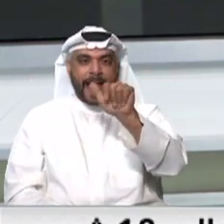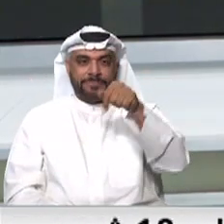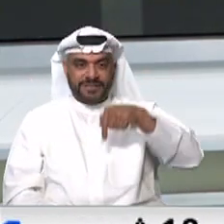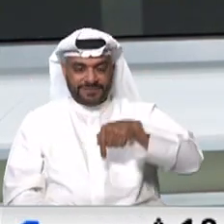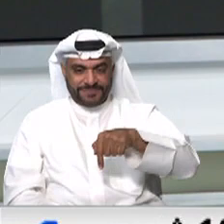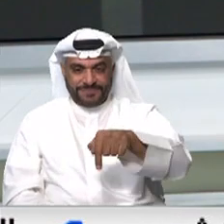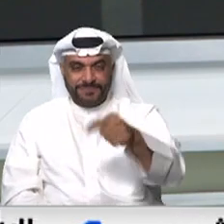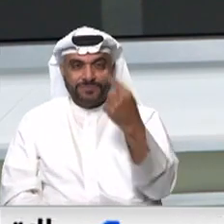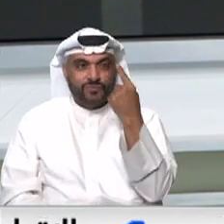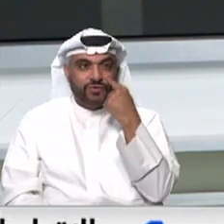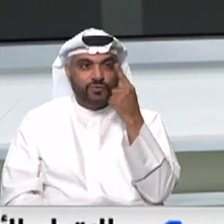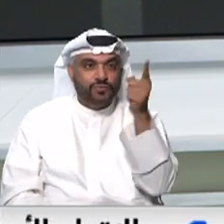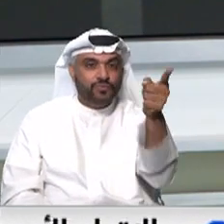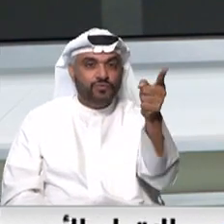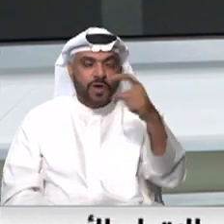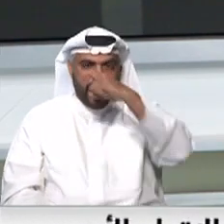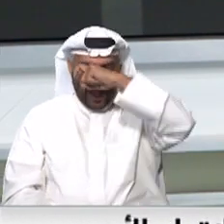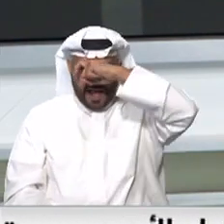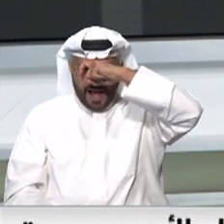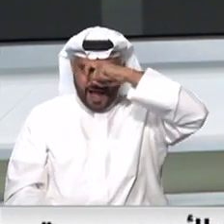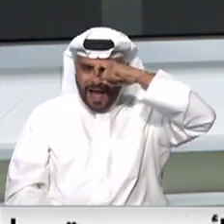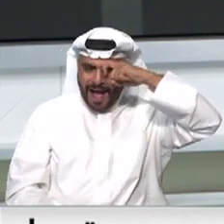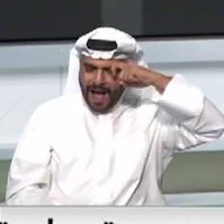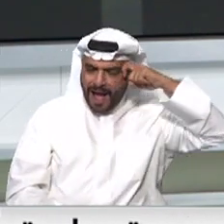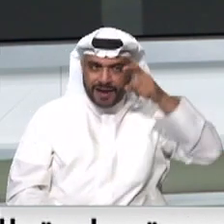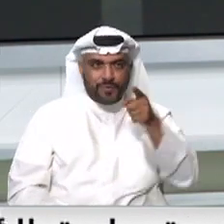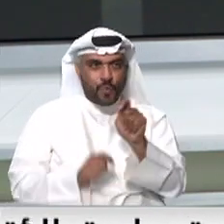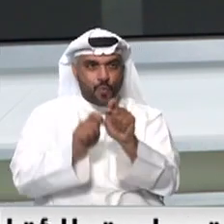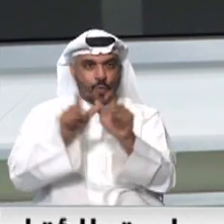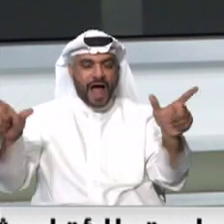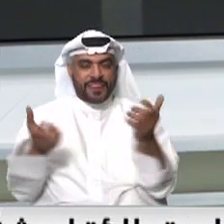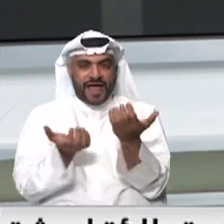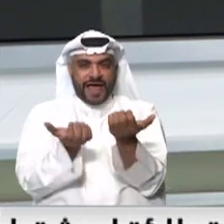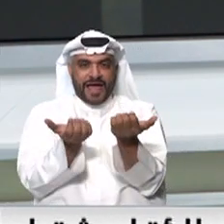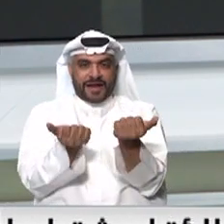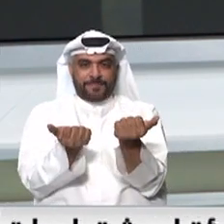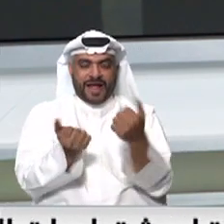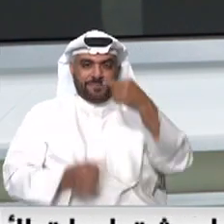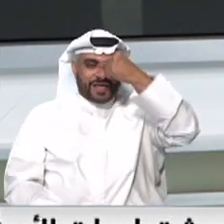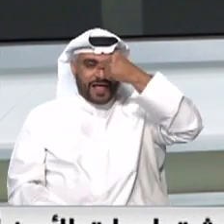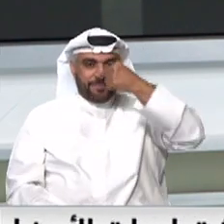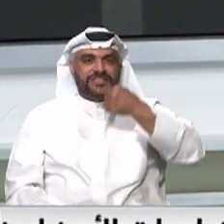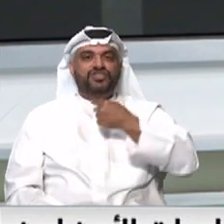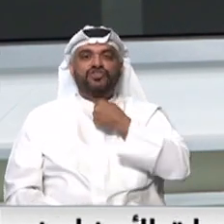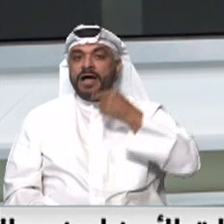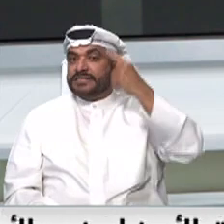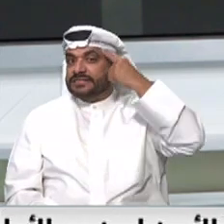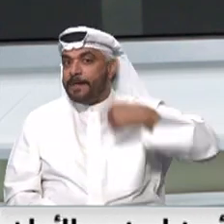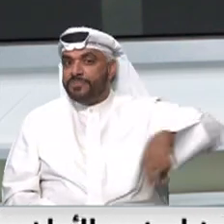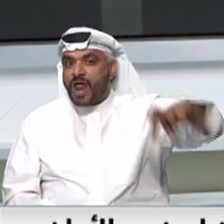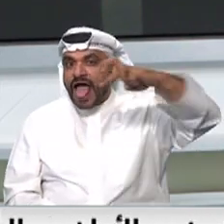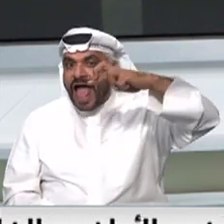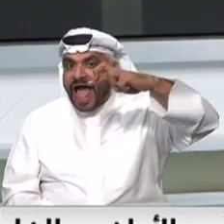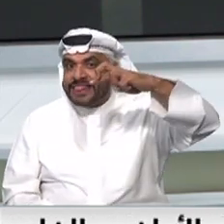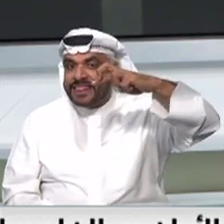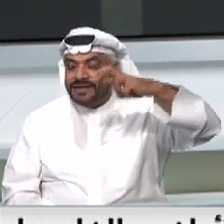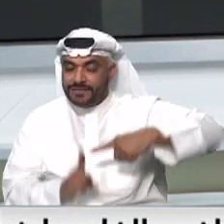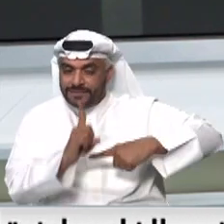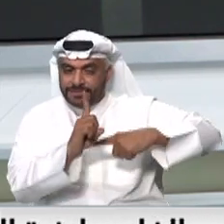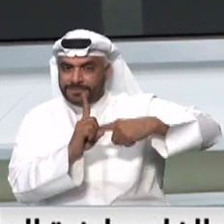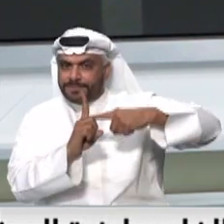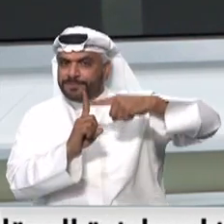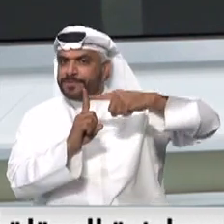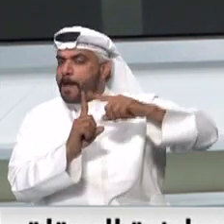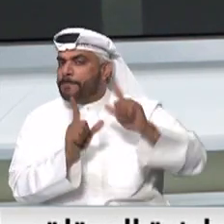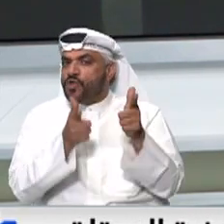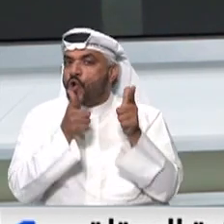القادمه الاجواء الحاره مستمره ويانا نسبيا لكن هناك انخفاض متوقع خلال الايام القادمه ابتداء من يوم السبت العظمى تبدا تتراجع